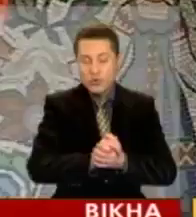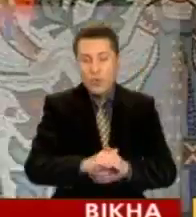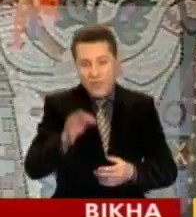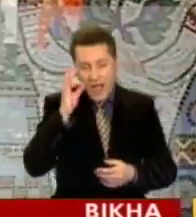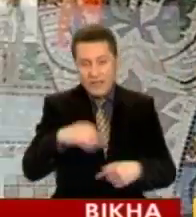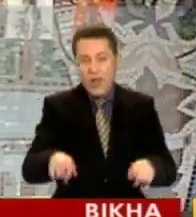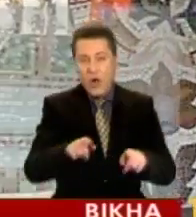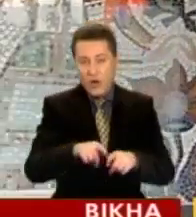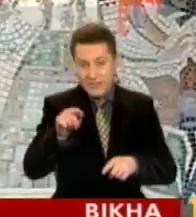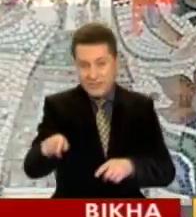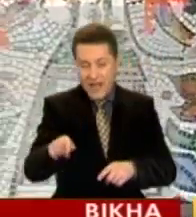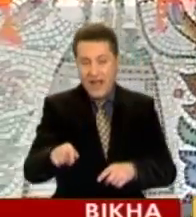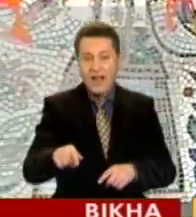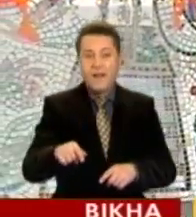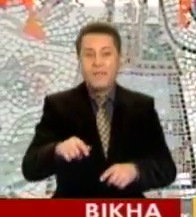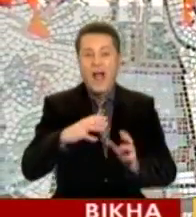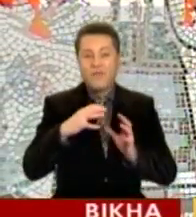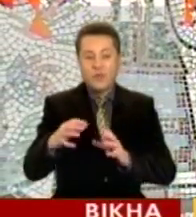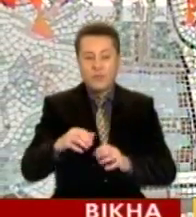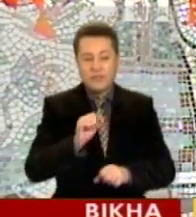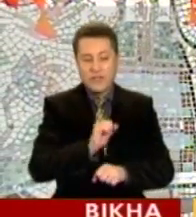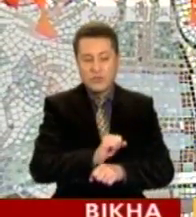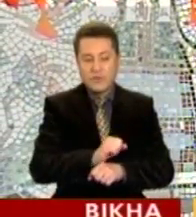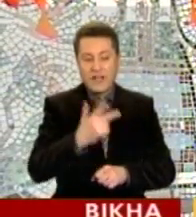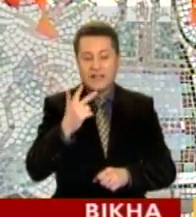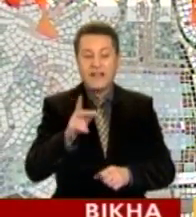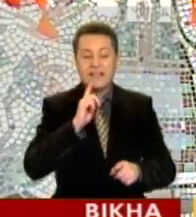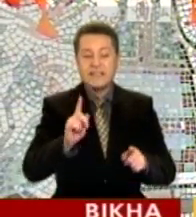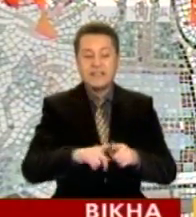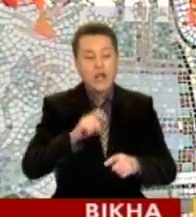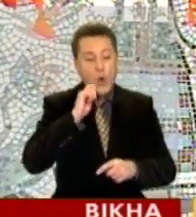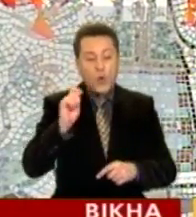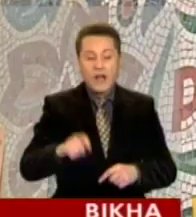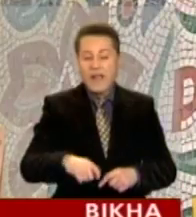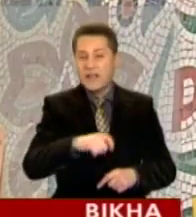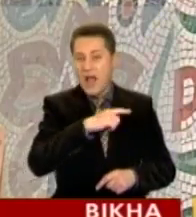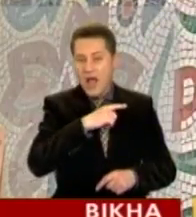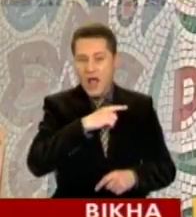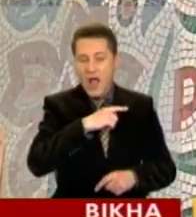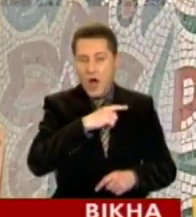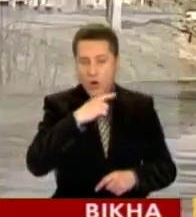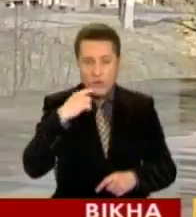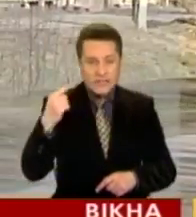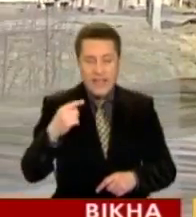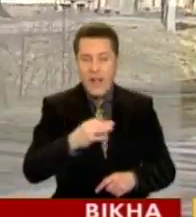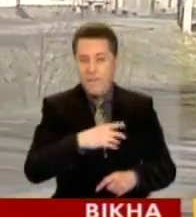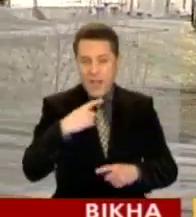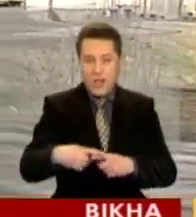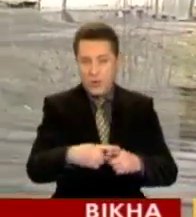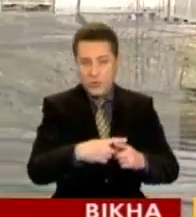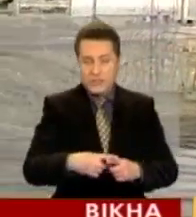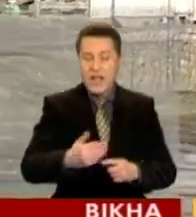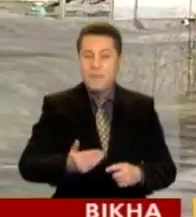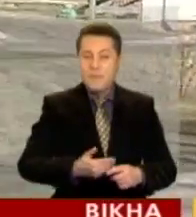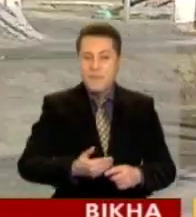ця автобусна зупинка. Ось вони – три сестри – Україна, Росія та Білорусь. У Сеньківці мешкає 150